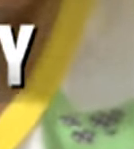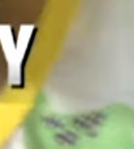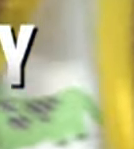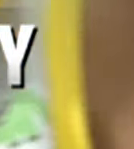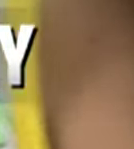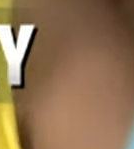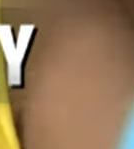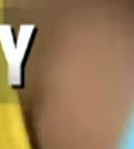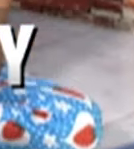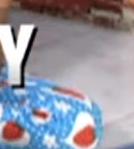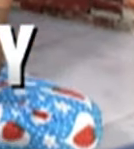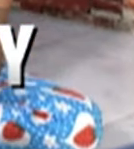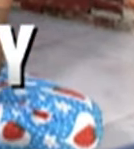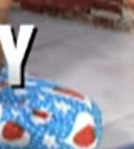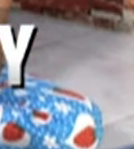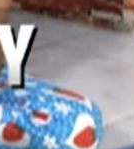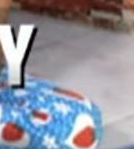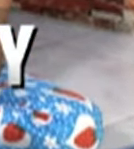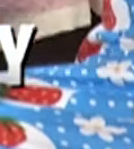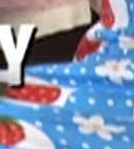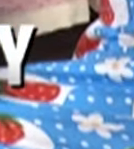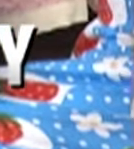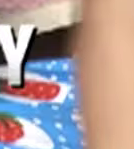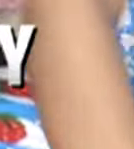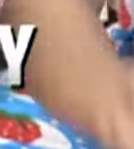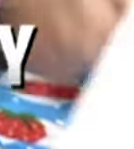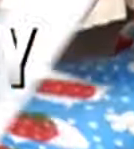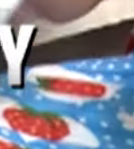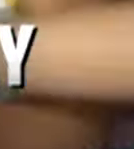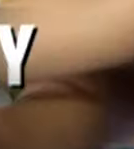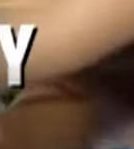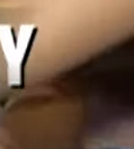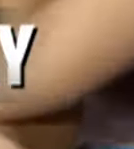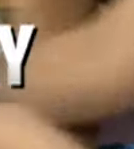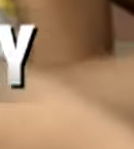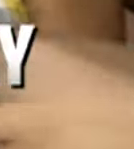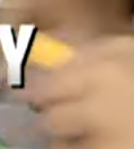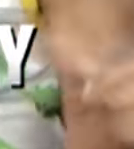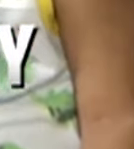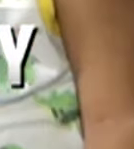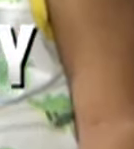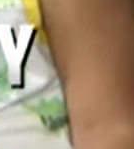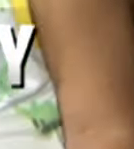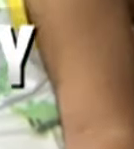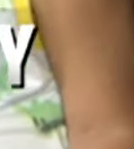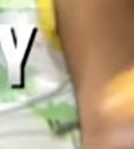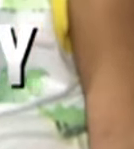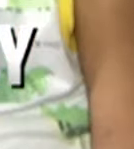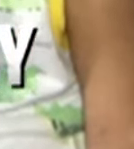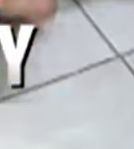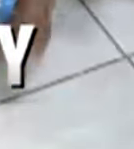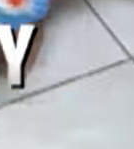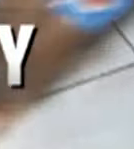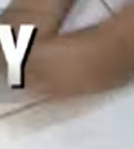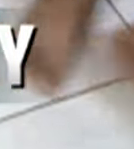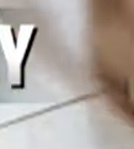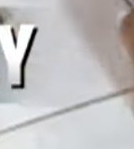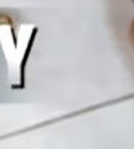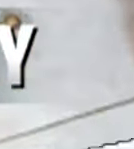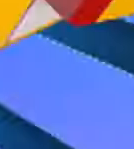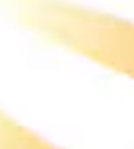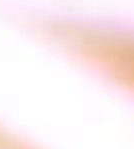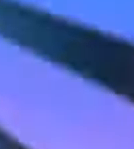Pagkaantala ng pagtayo, paglalakad. At ibang skills ng isang bata ipapaliwanag ni Doc Dex Makalintal sa sabi ni